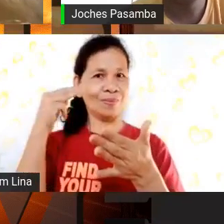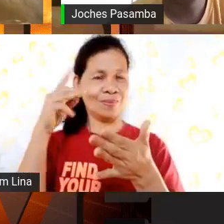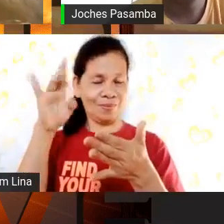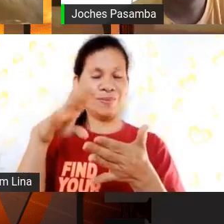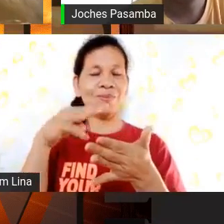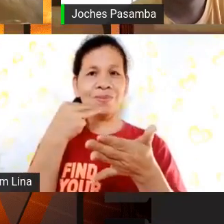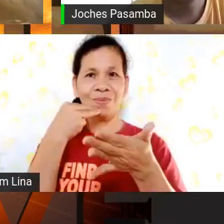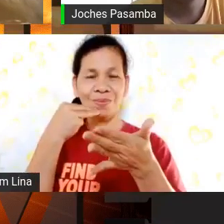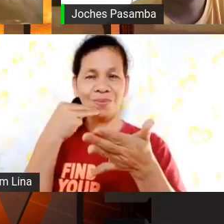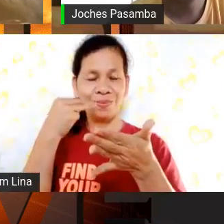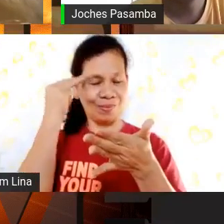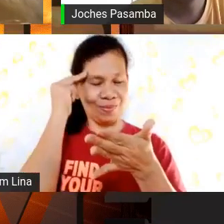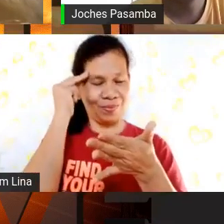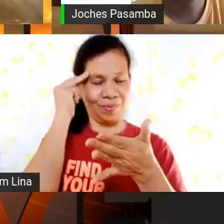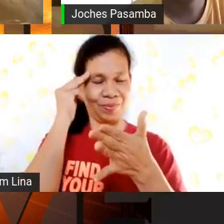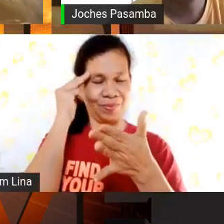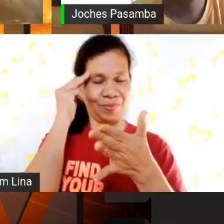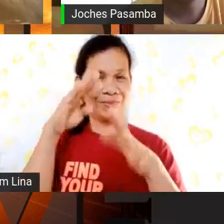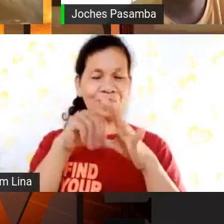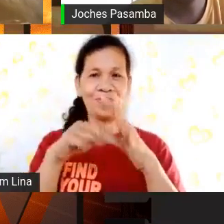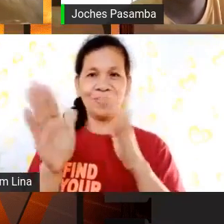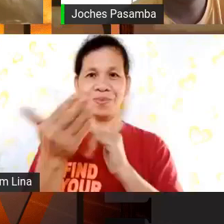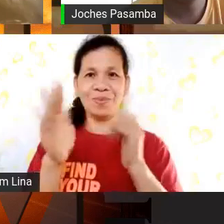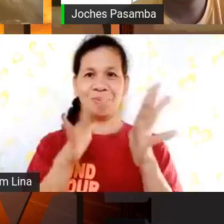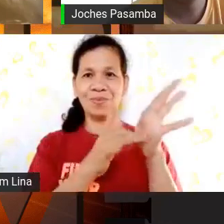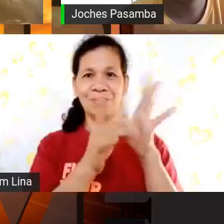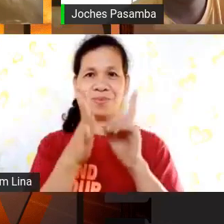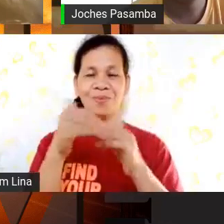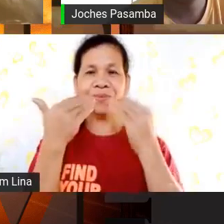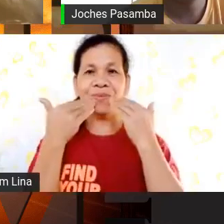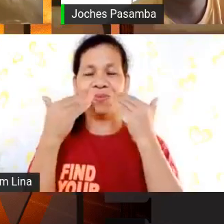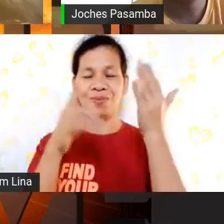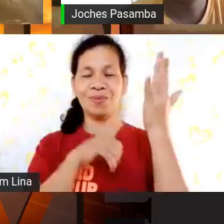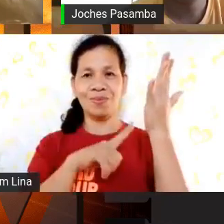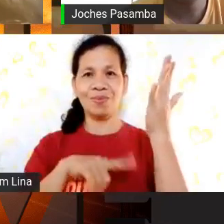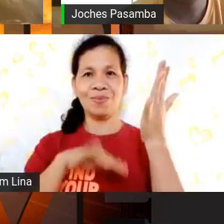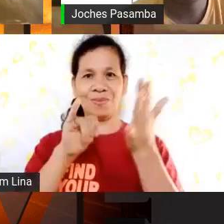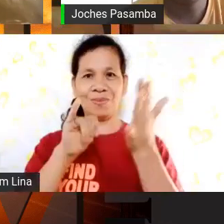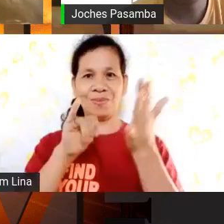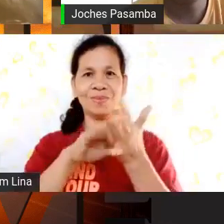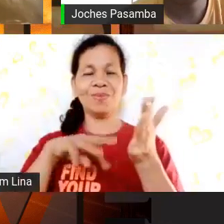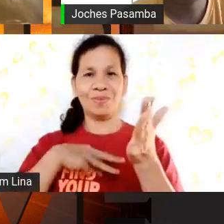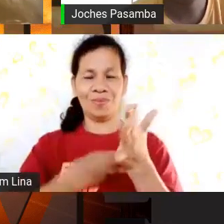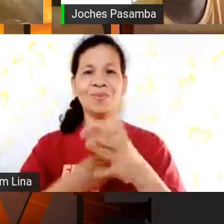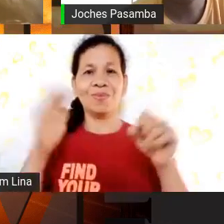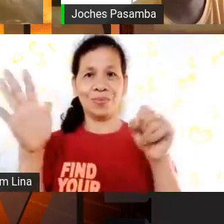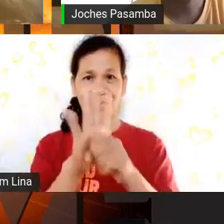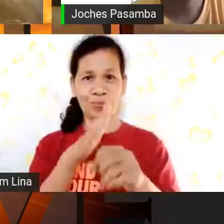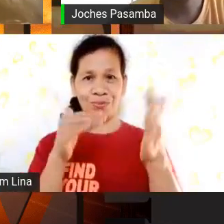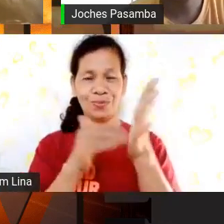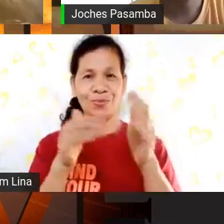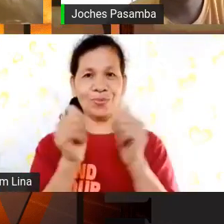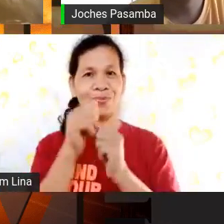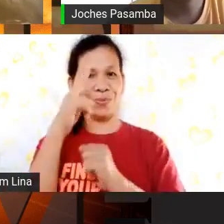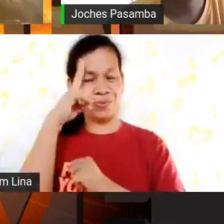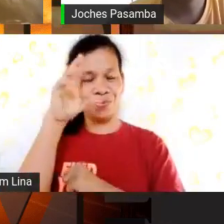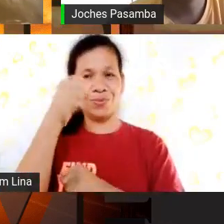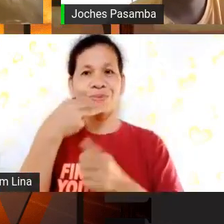devotional. So, salamat po sa ating mga Diyos sa umaga ito na tayo muling binusog ng kanyang mga mensahe.